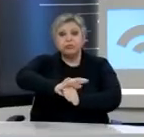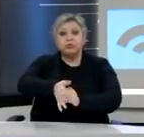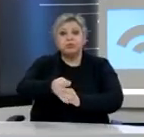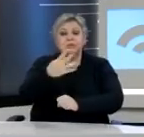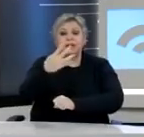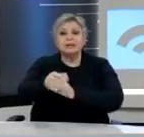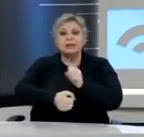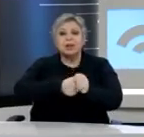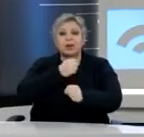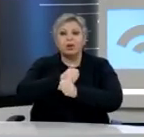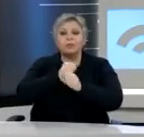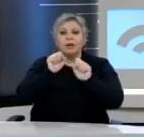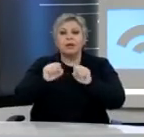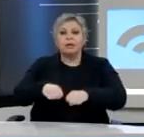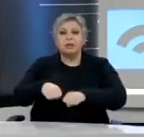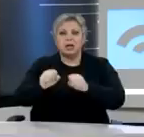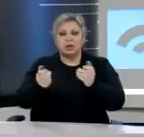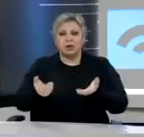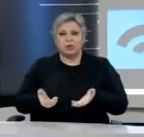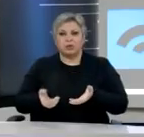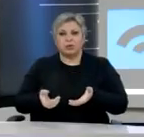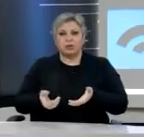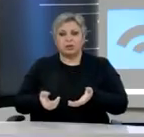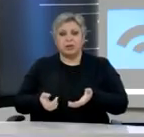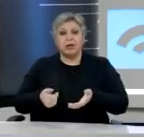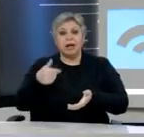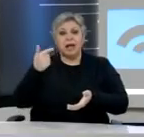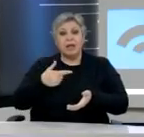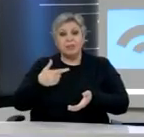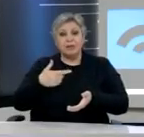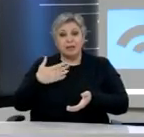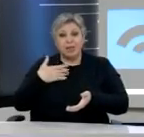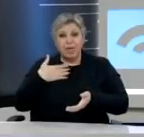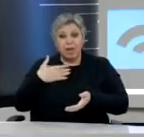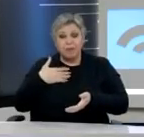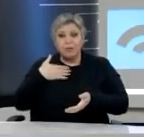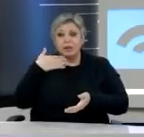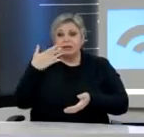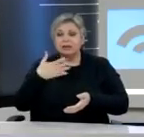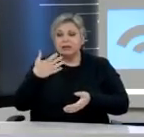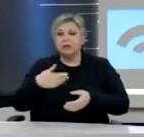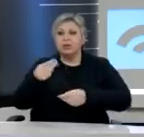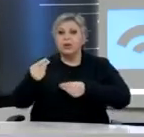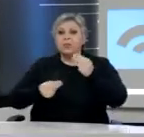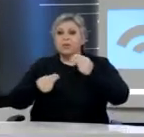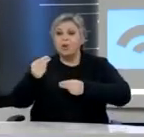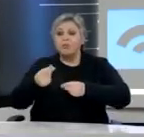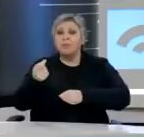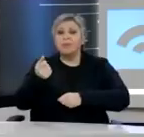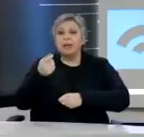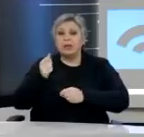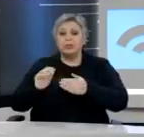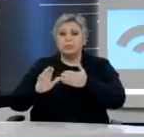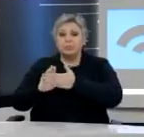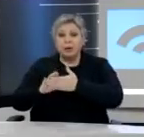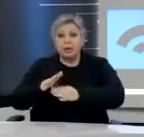Αν πρέπει να δοθεί το σήμα της σταθερότητας για την έξοδο από την κρίση ή όχι. Η κυβέρνηση αυτή λέει ότι πρέπει